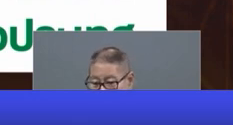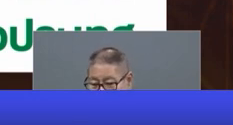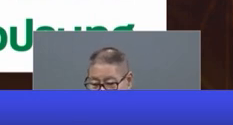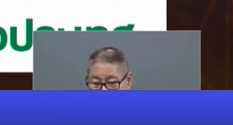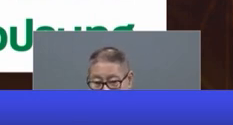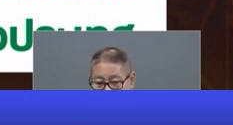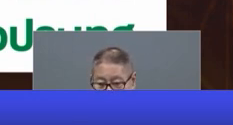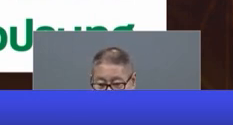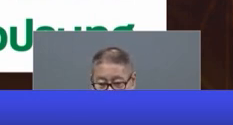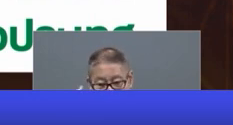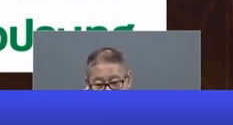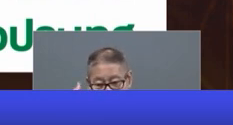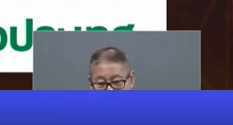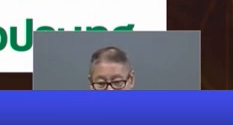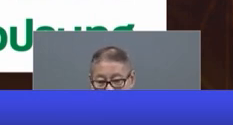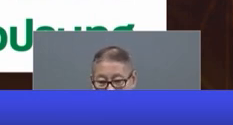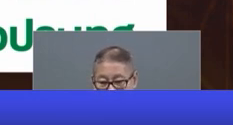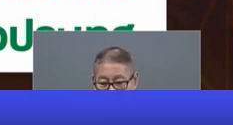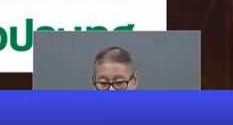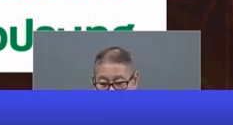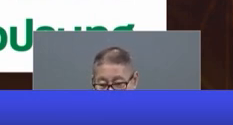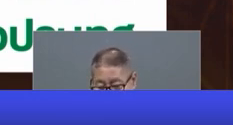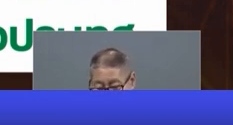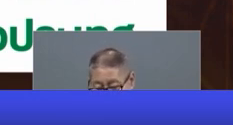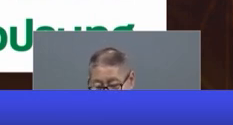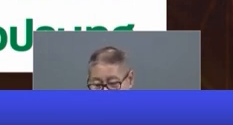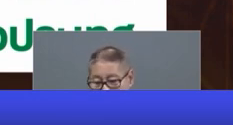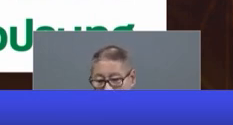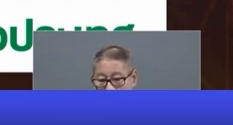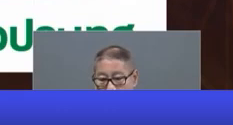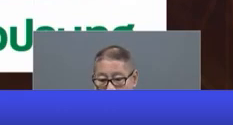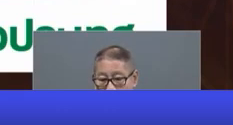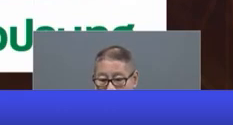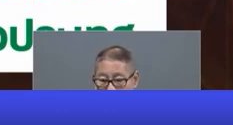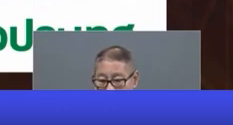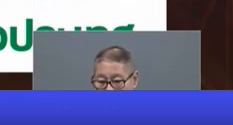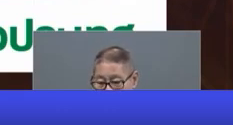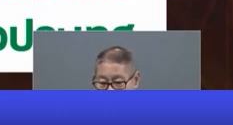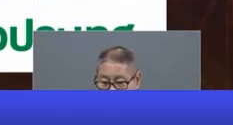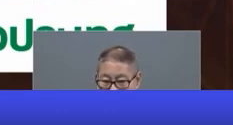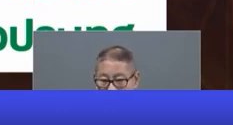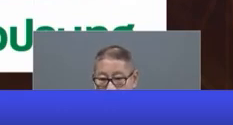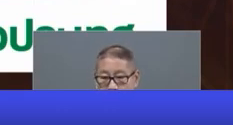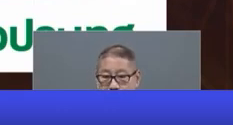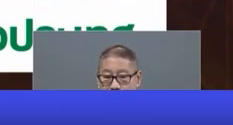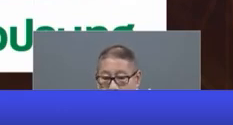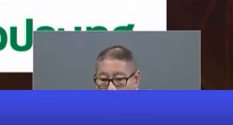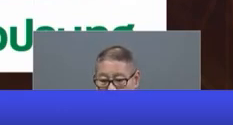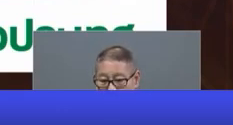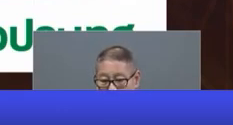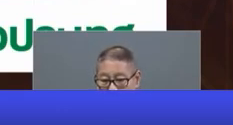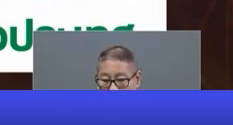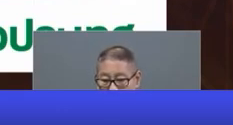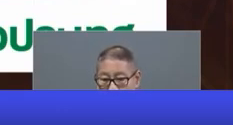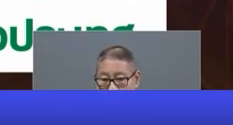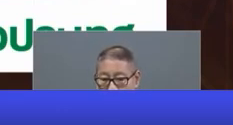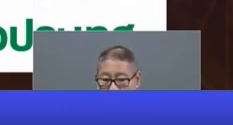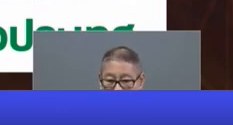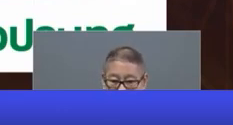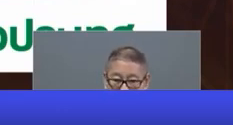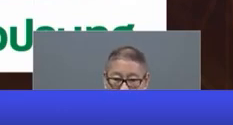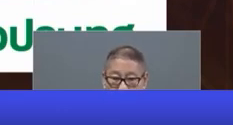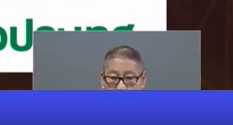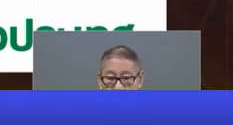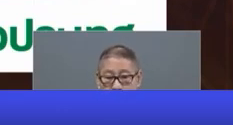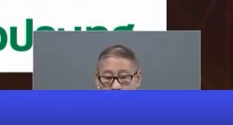โทรศัพท์อย่างที่คุณทรงพลบอกนะคะทีมเทคนิคเนี่ยเขาแนะนำว่าหากไม่สามารถลงทะเบียนได้ให้ลบแอปพลิเคชันทางรัฐแล้ว